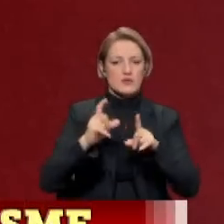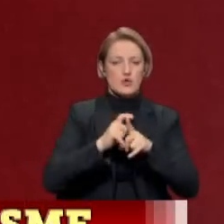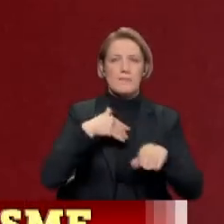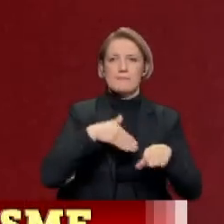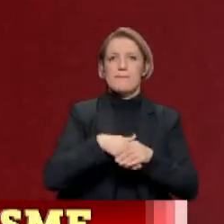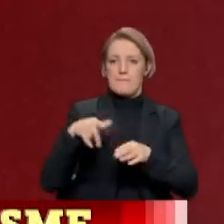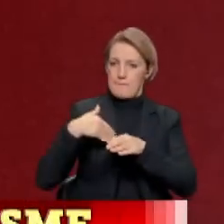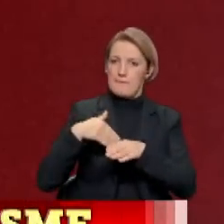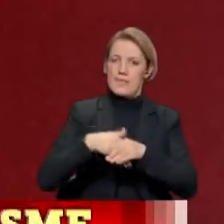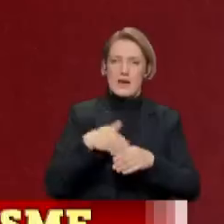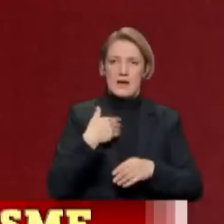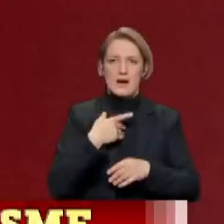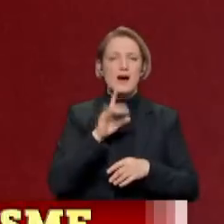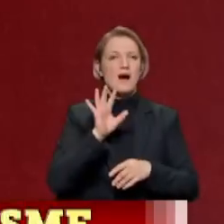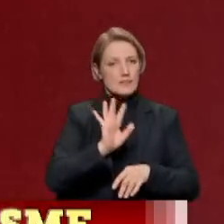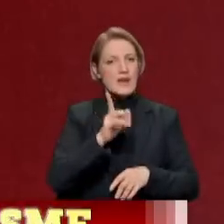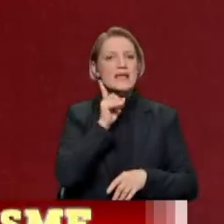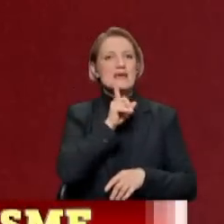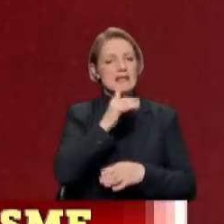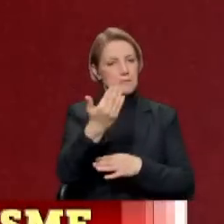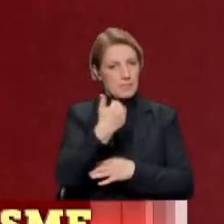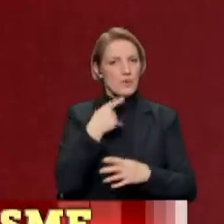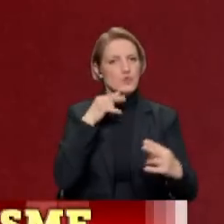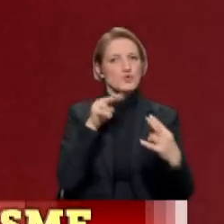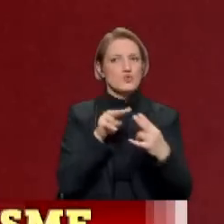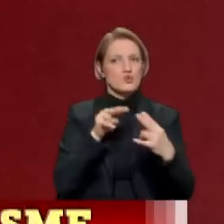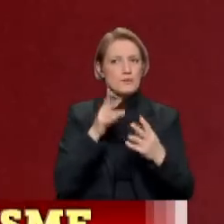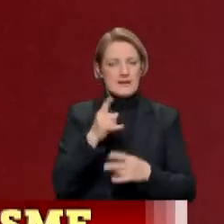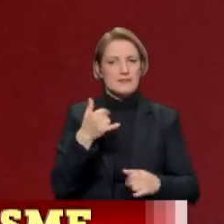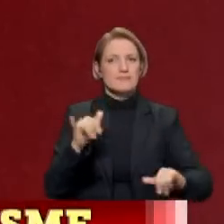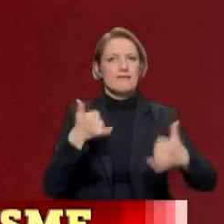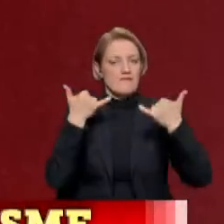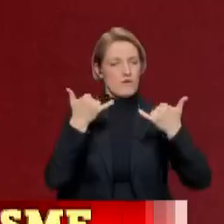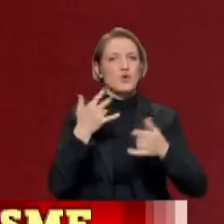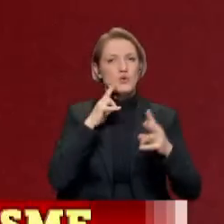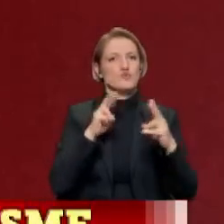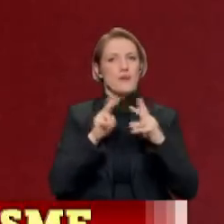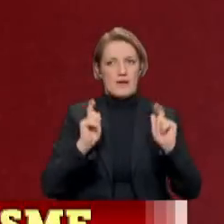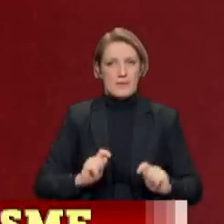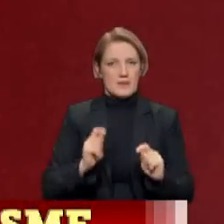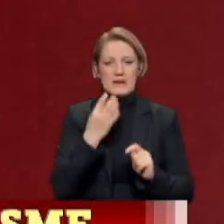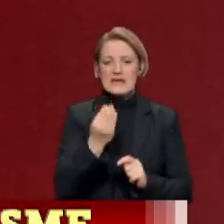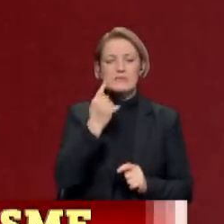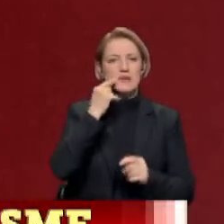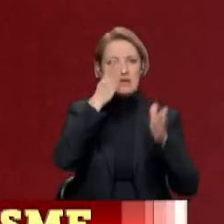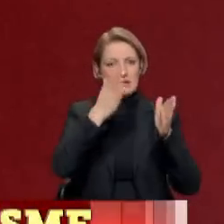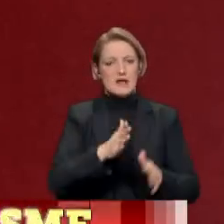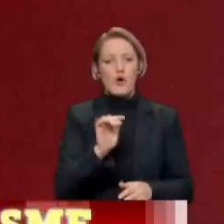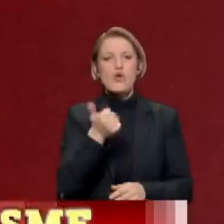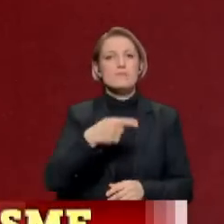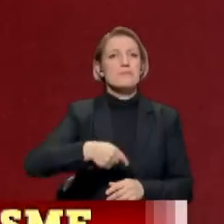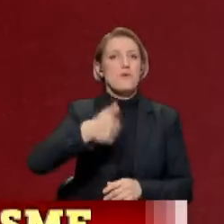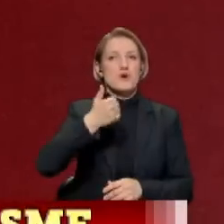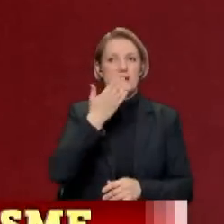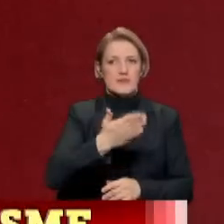bir hukukumuz da oldu. Hatta İngiltere'ye geldiğinde görüştüm de kendisiyle. Bir telefon görüşmesi de yaptık. İyi bir insandır, önemli bir